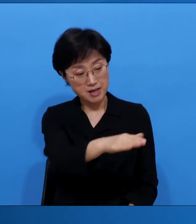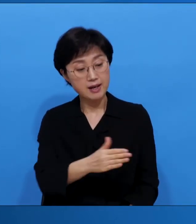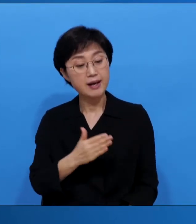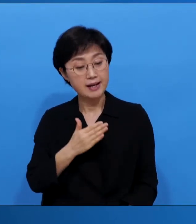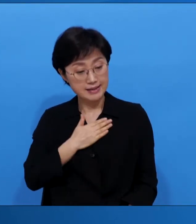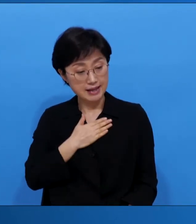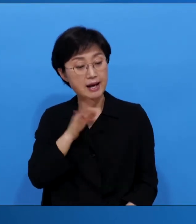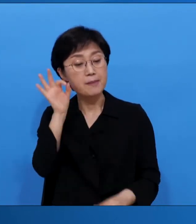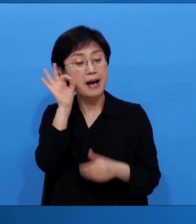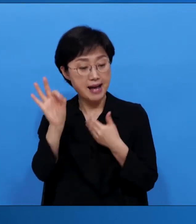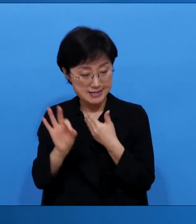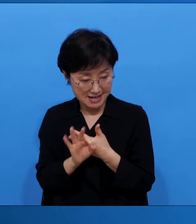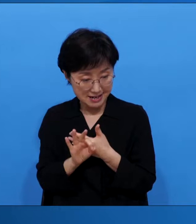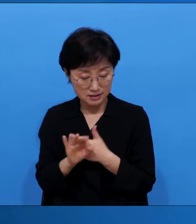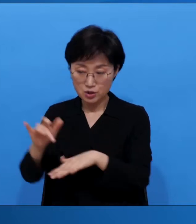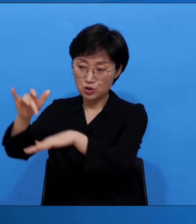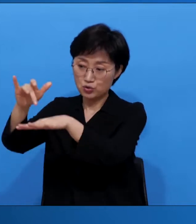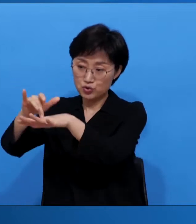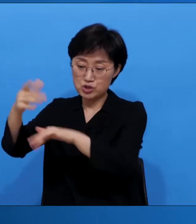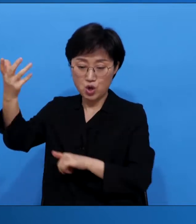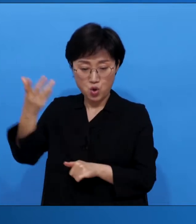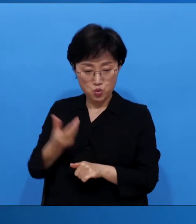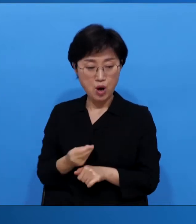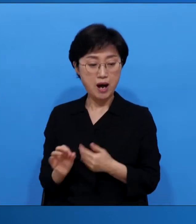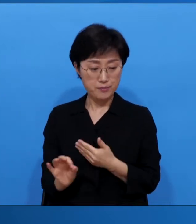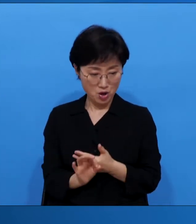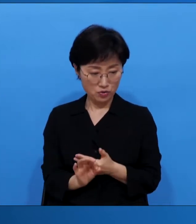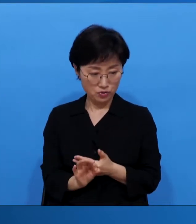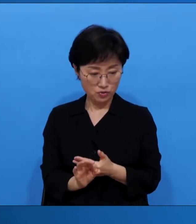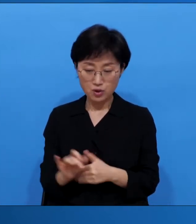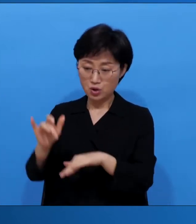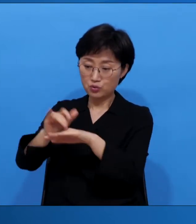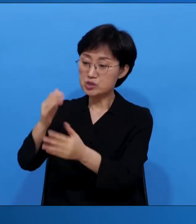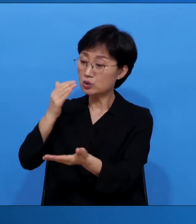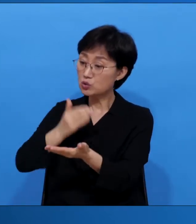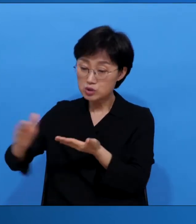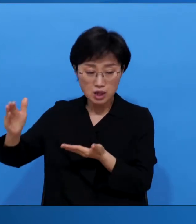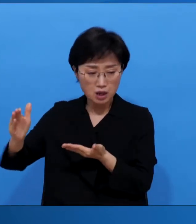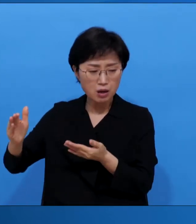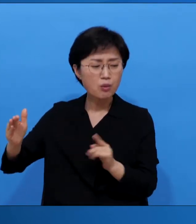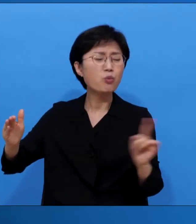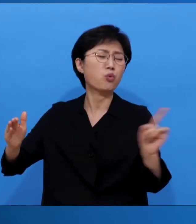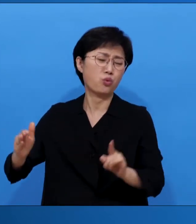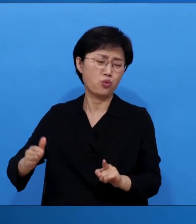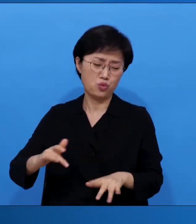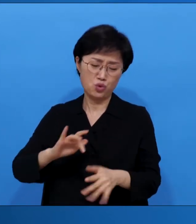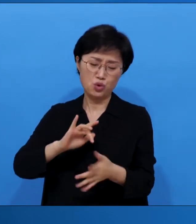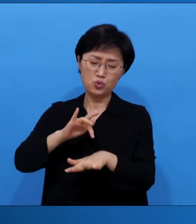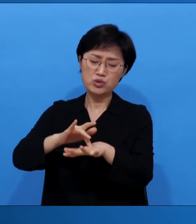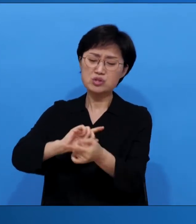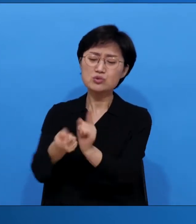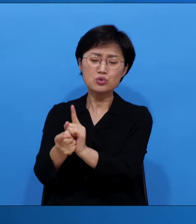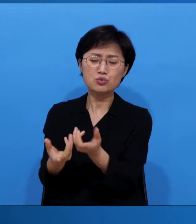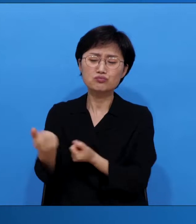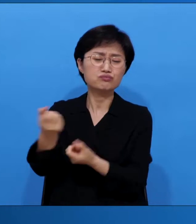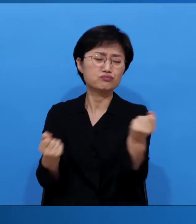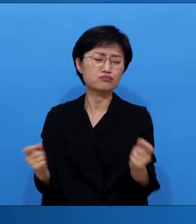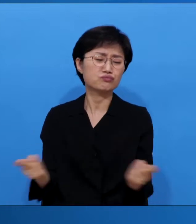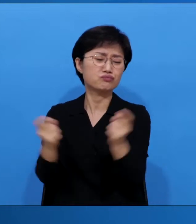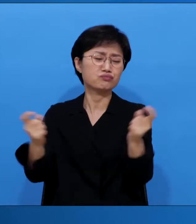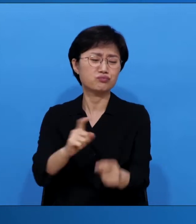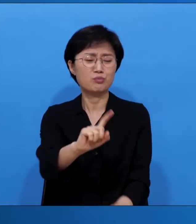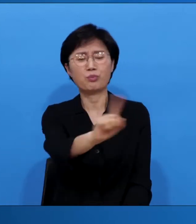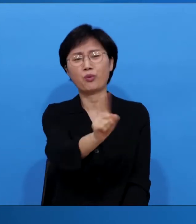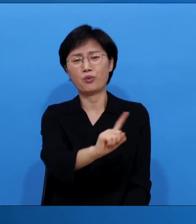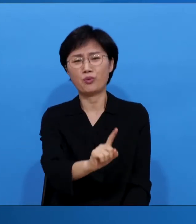만약에 귀신 들린 사람이면 내가 귀신을 쫓아내면 귀신끼리 싸우는 거 아니냐 말이 되냐 그러세요. He says, how does that make sense?